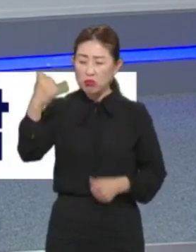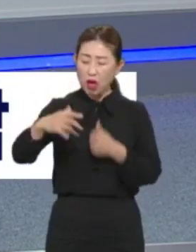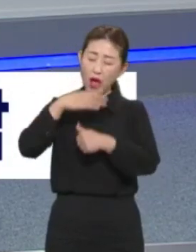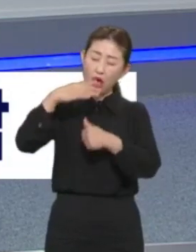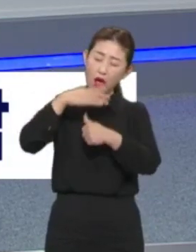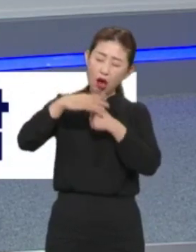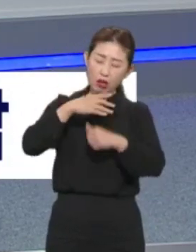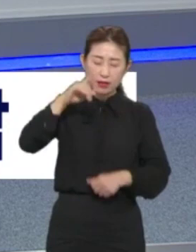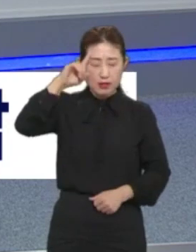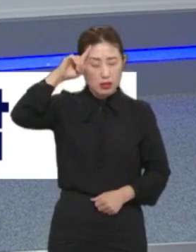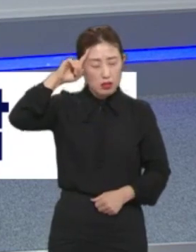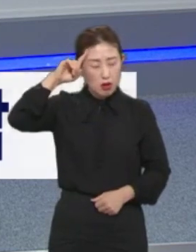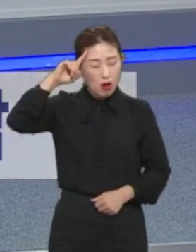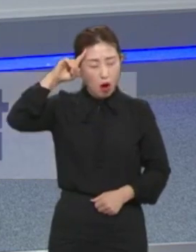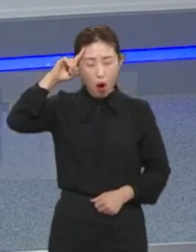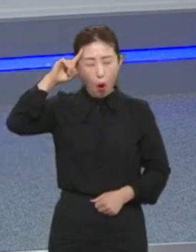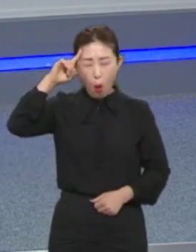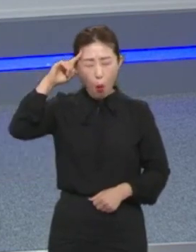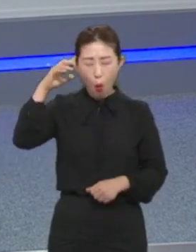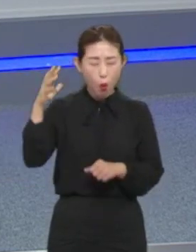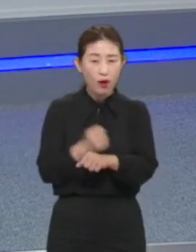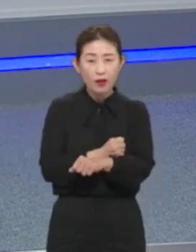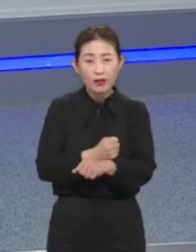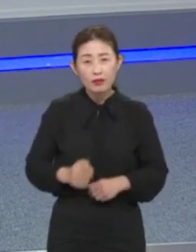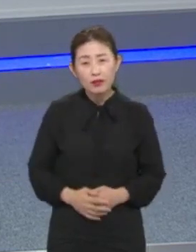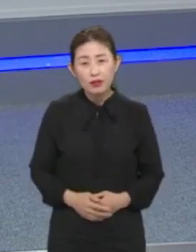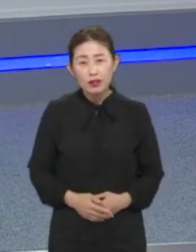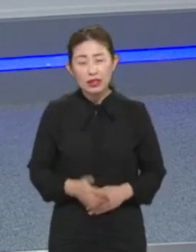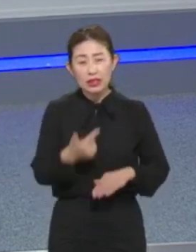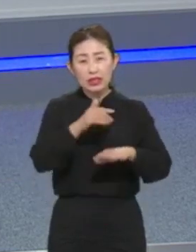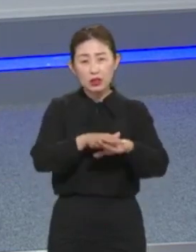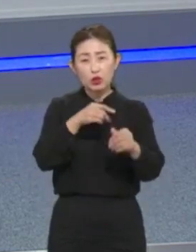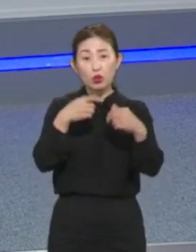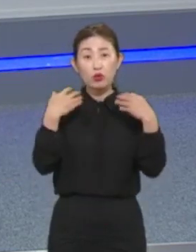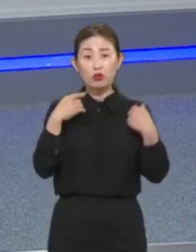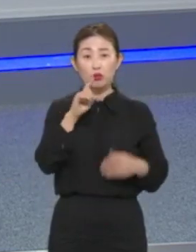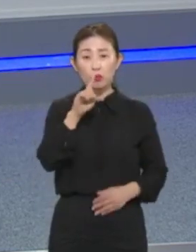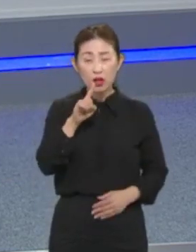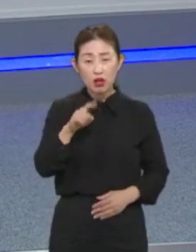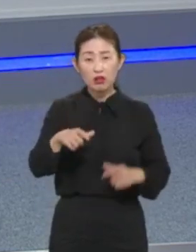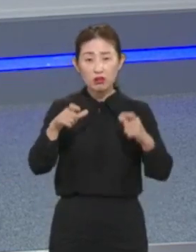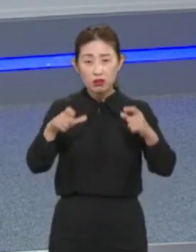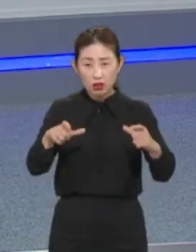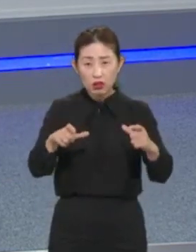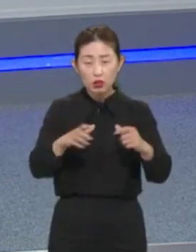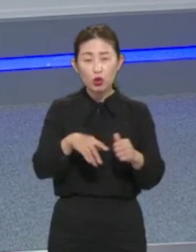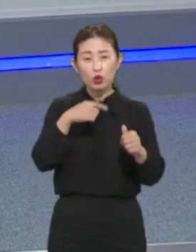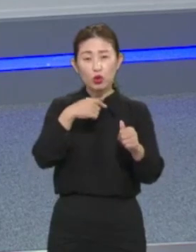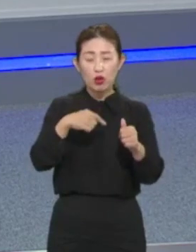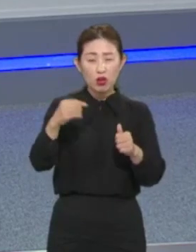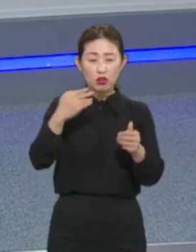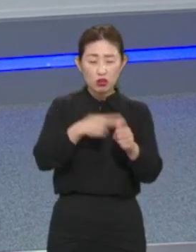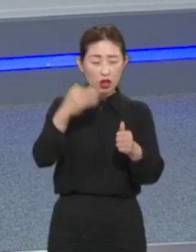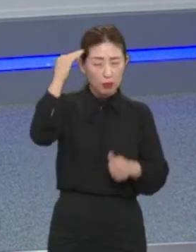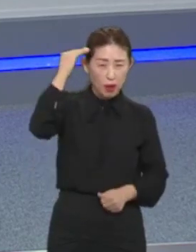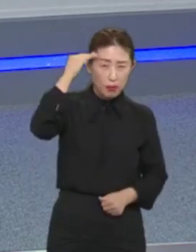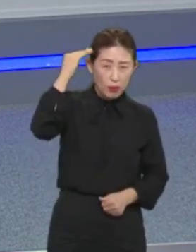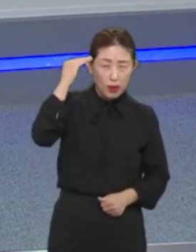갑질로 인해 받는 스트레스는 상상 그 이상입니다. 대전시 교육청에 따르면 지역에서 발생한 교육활동 침해